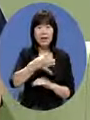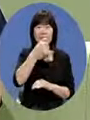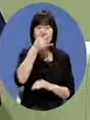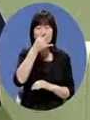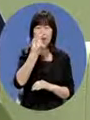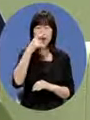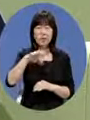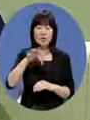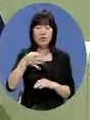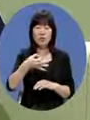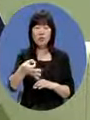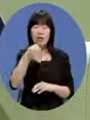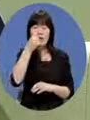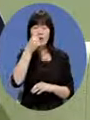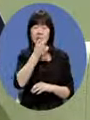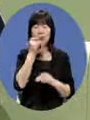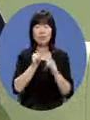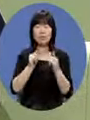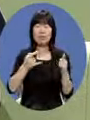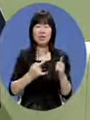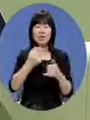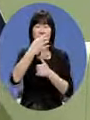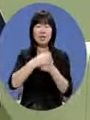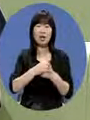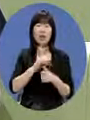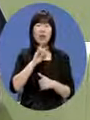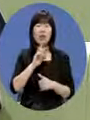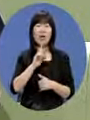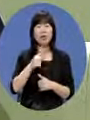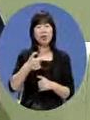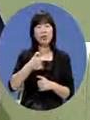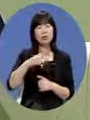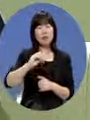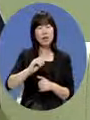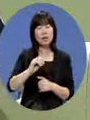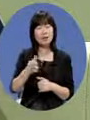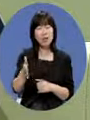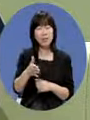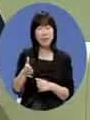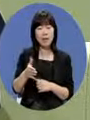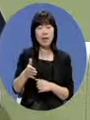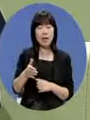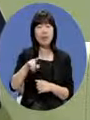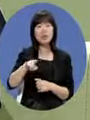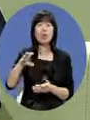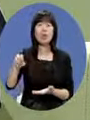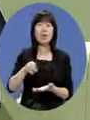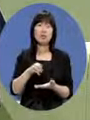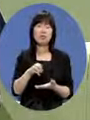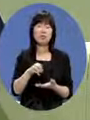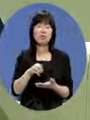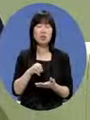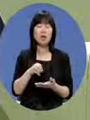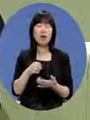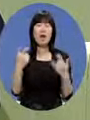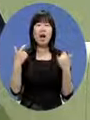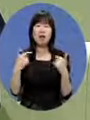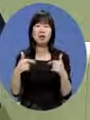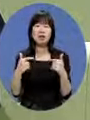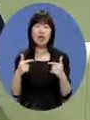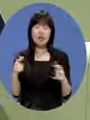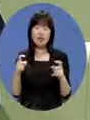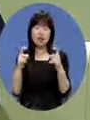4 니까 본인한테 떨어지는 또는 기껏 해봤자 50 많은 안 팎 인데 이거 가지고 해본 이렇게